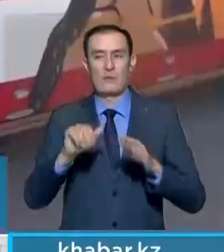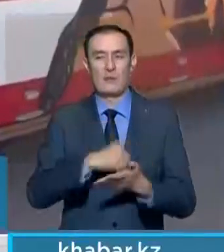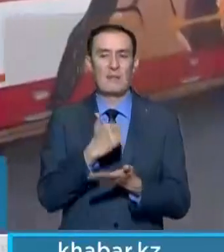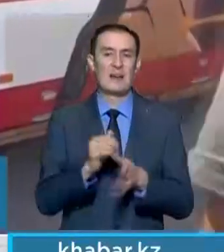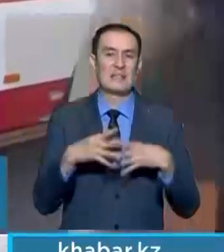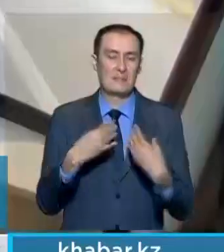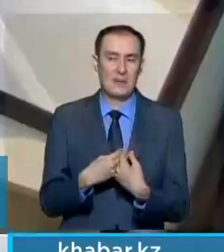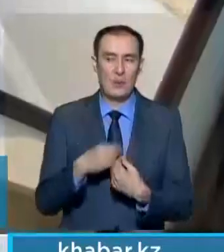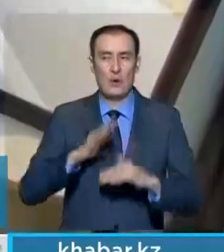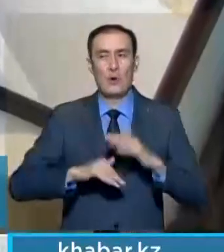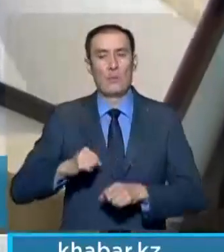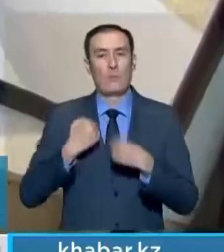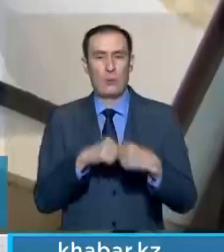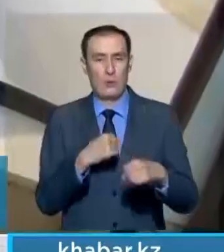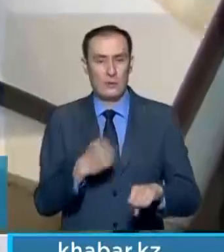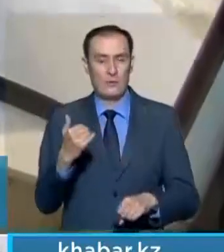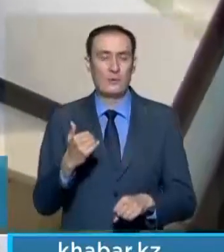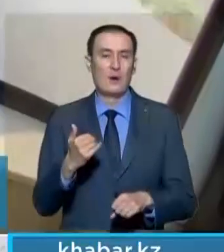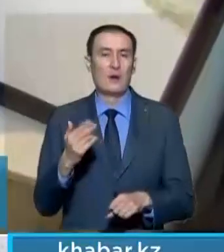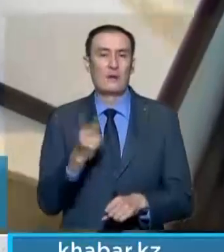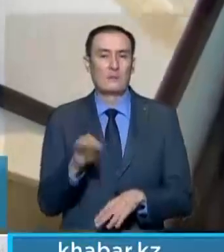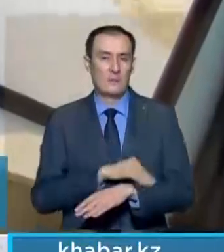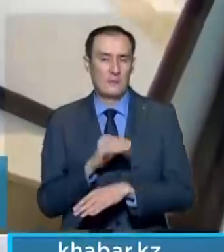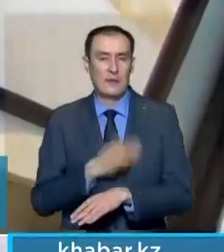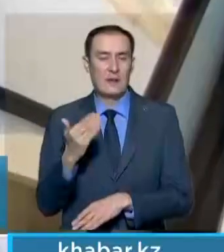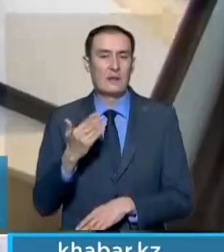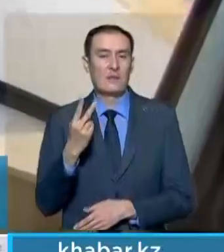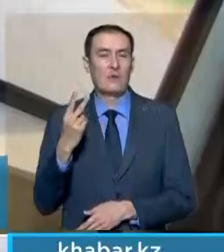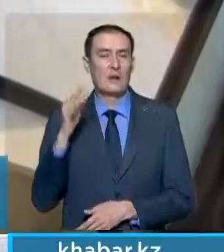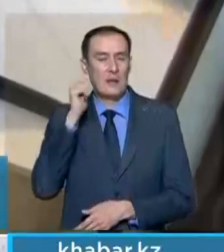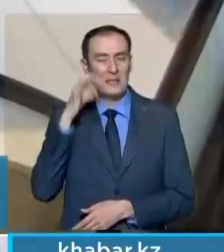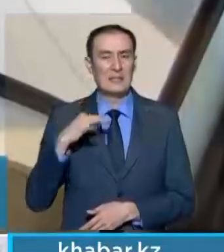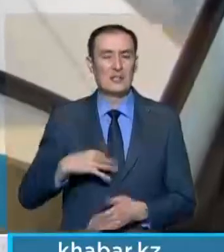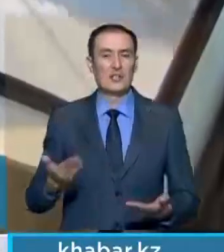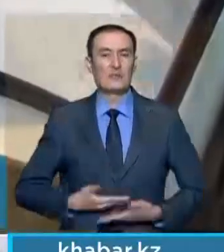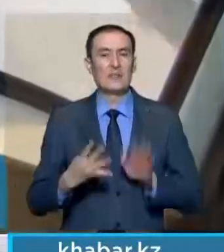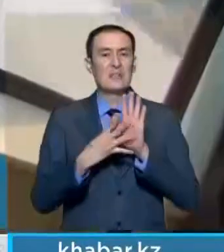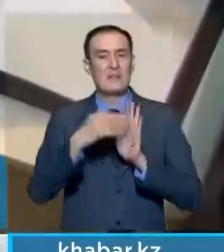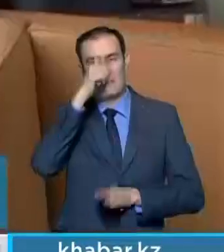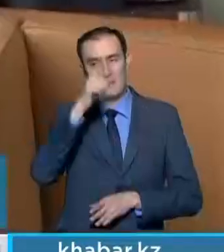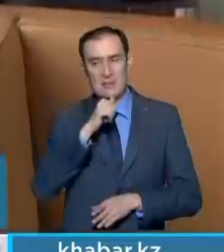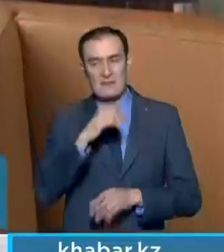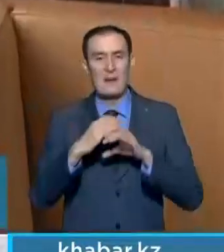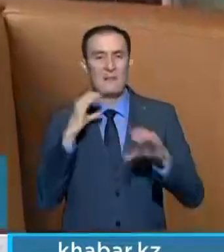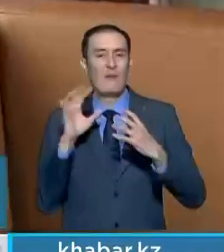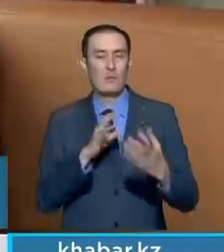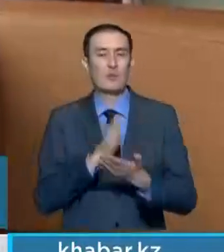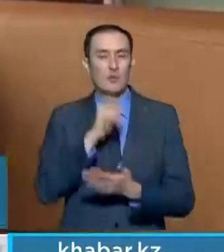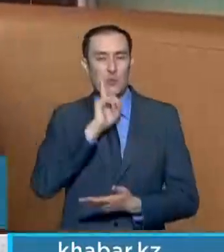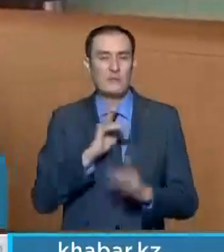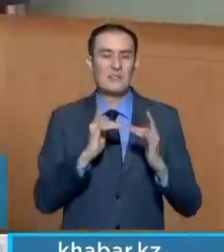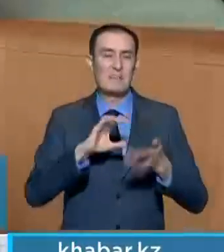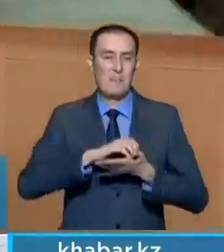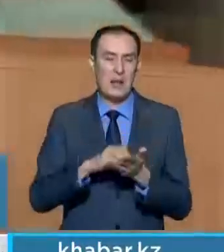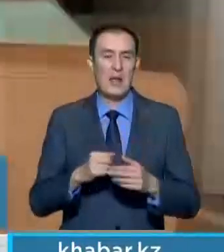семей плотник по профессии в нём Бурак и идиль дуран и их двухлетний сын живут уже 9 месяцев в трейлере есть все удобства спальня